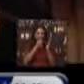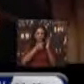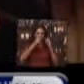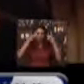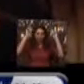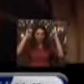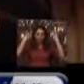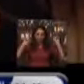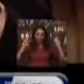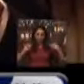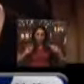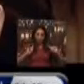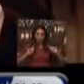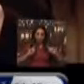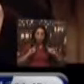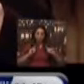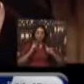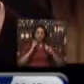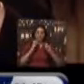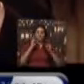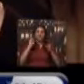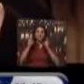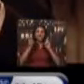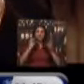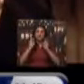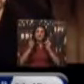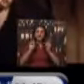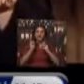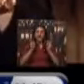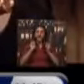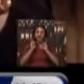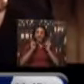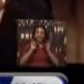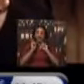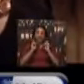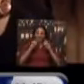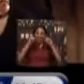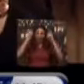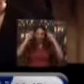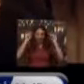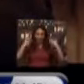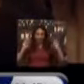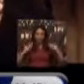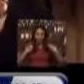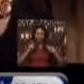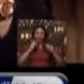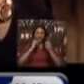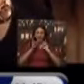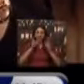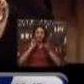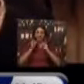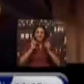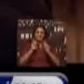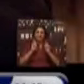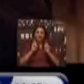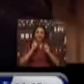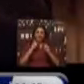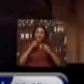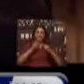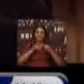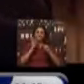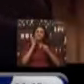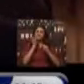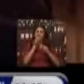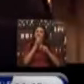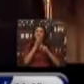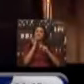حاجه في جورنال، اظن كان في الاهرام، ان اخر عرايس النيل هميس، وانه هيعملوا له احتفال. ده انا اللي